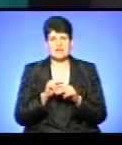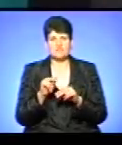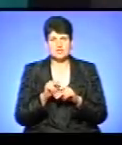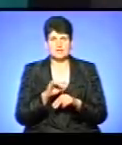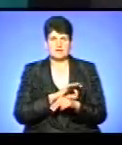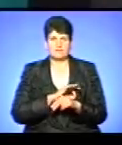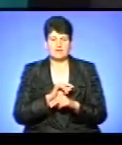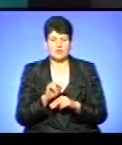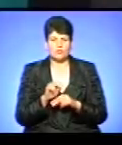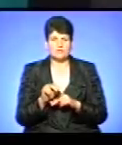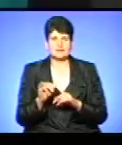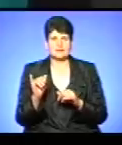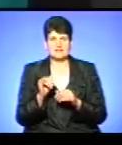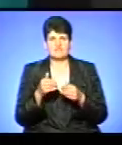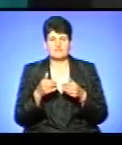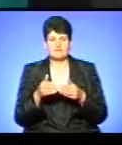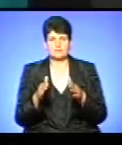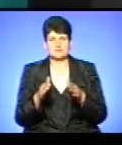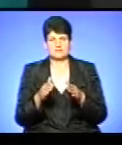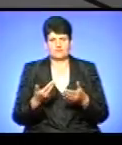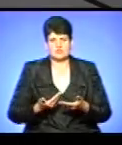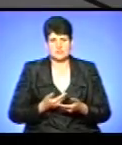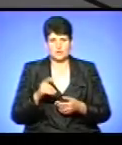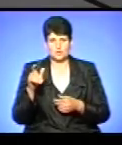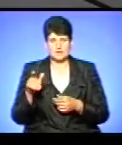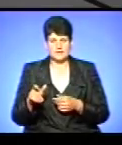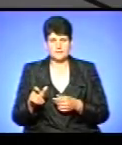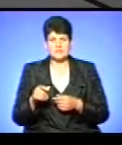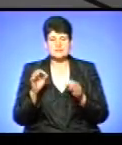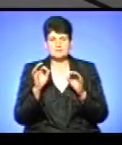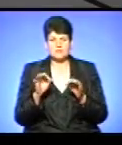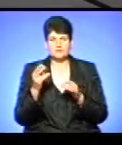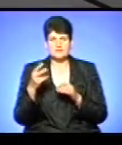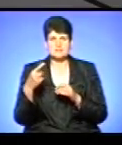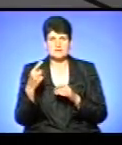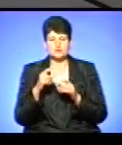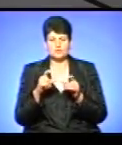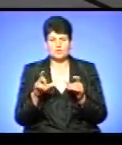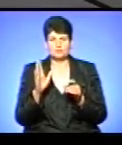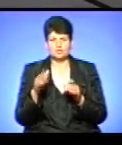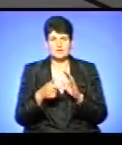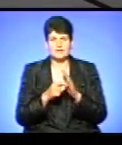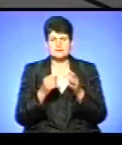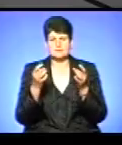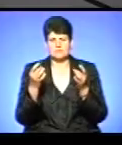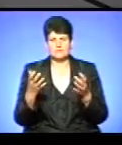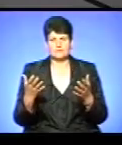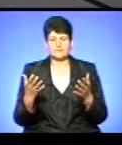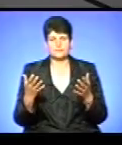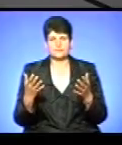і випустити в життя людину. Дуже правильно я розумію, що в 21-й школі будуть класи звичайні,